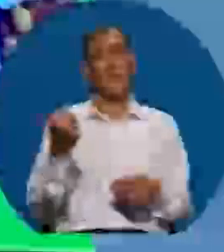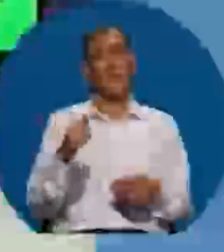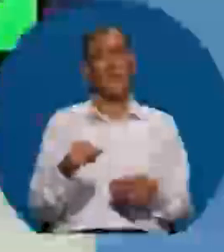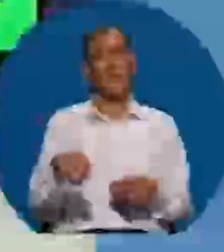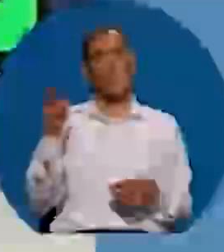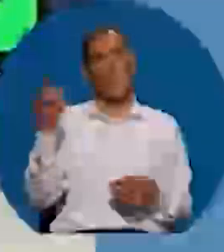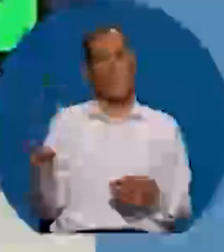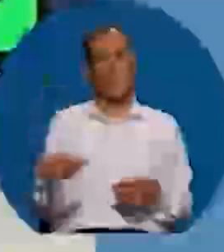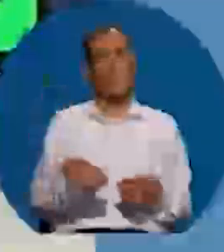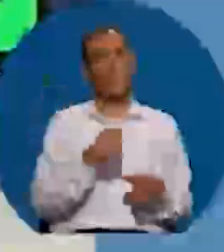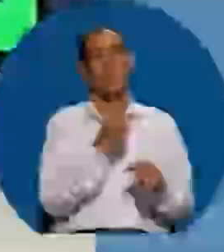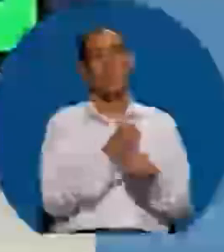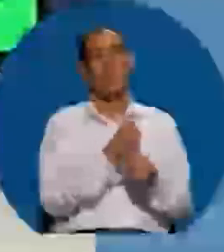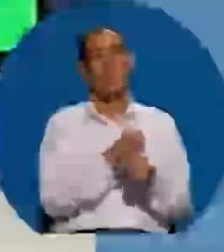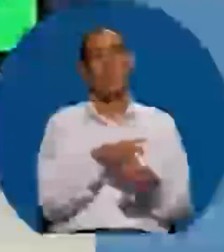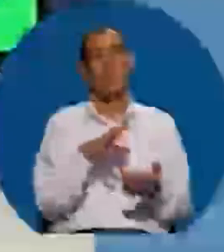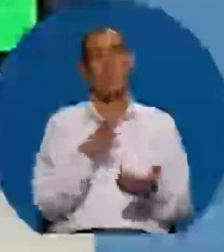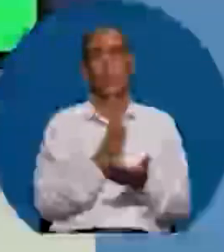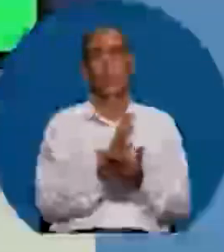инсалардың минетлері тұрады екен.